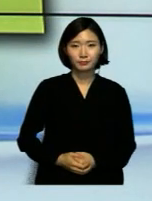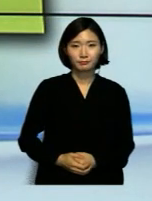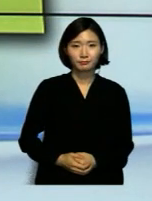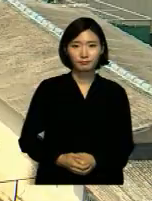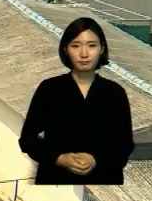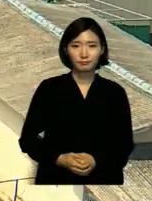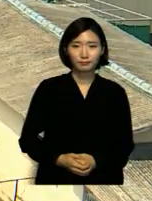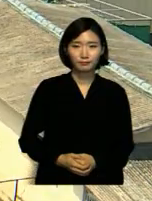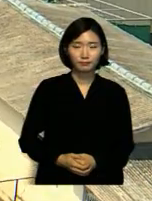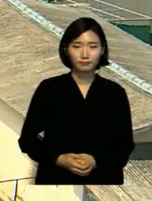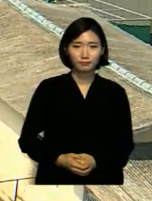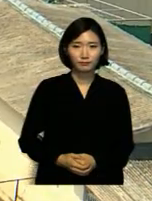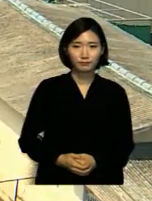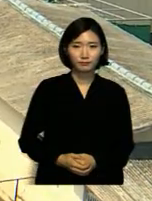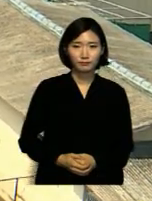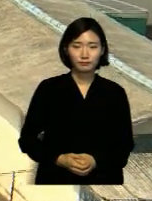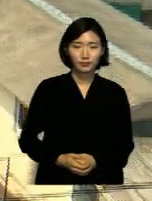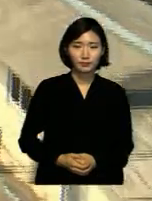기자입니다.